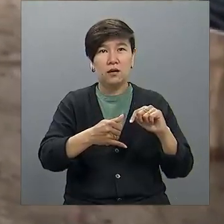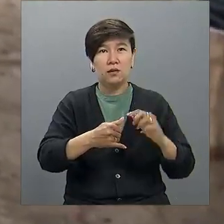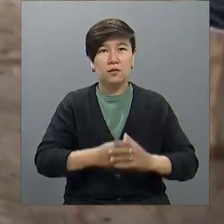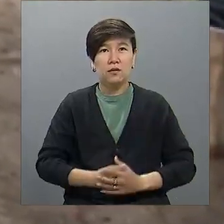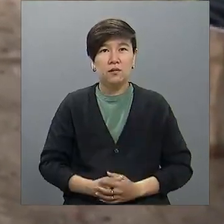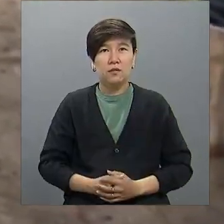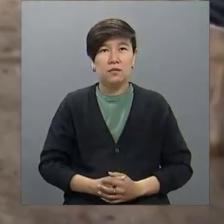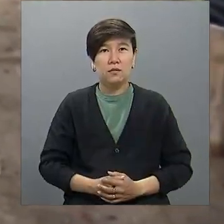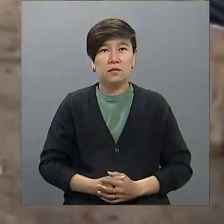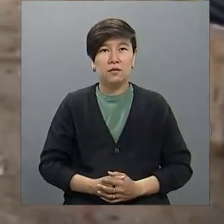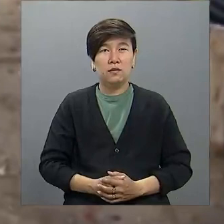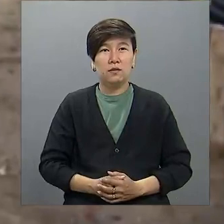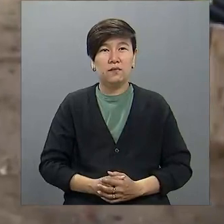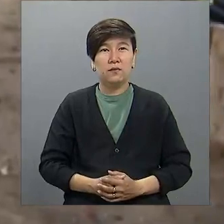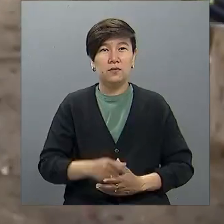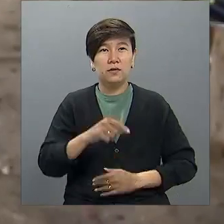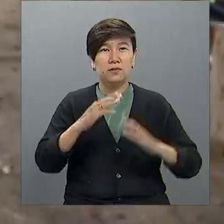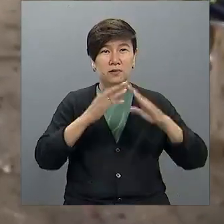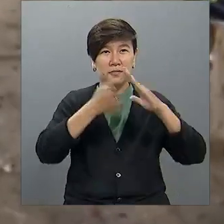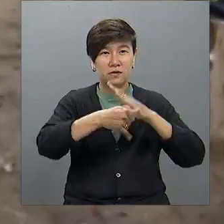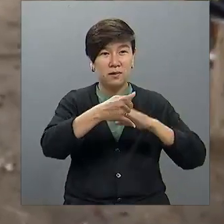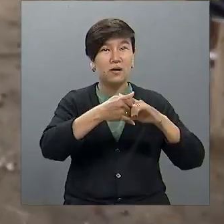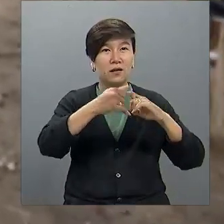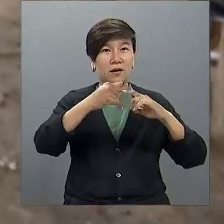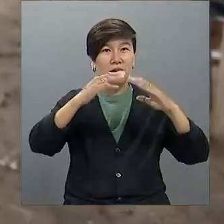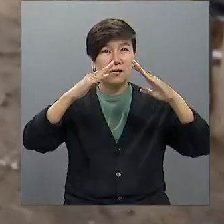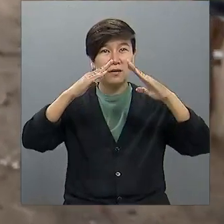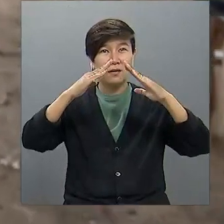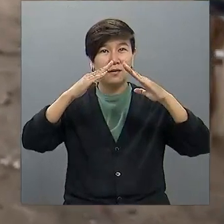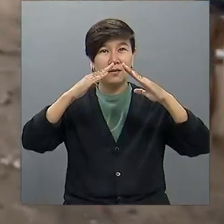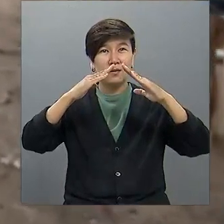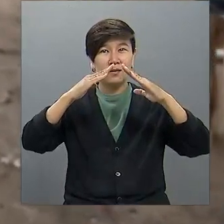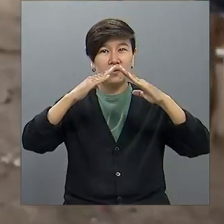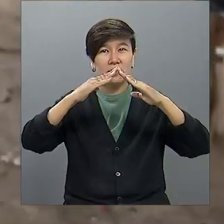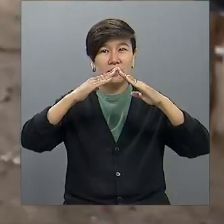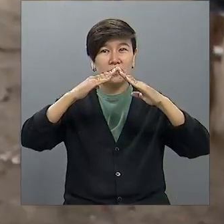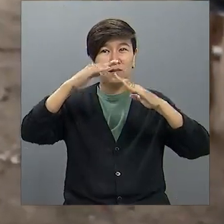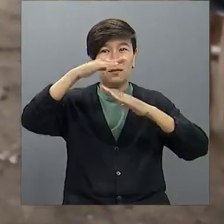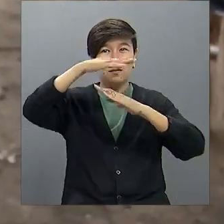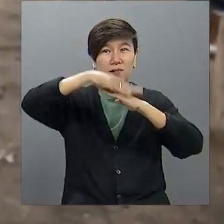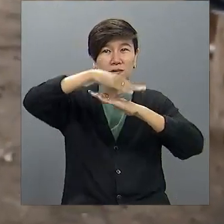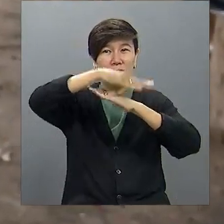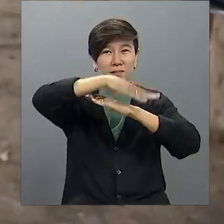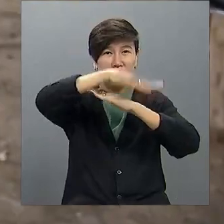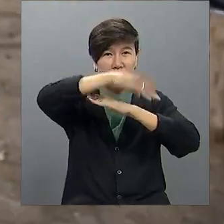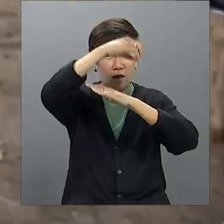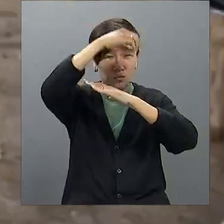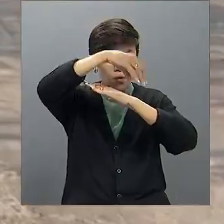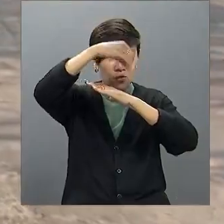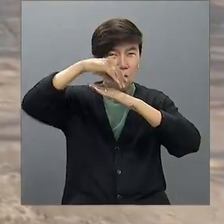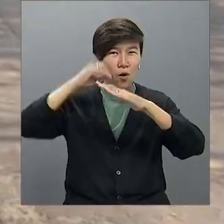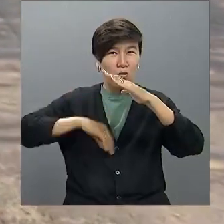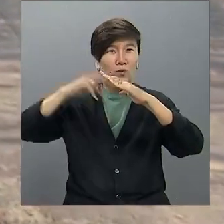อันนี้ตกลงมากับอันนั้นโปแป๊กโปแป๊กพุ่นนำกับถื่นอยู่เลยกับโคตรอยู่น้ำมันบันได